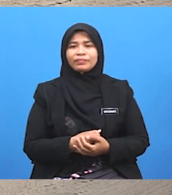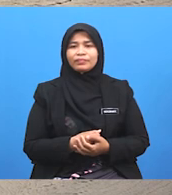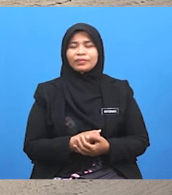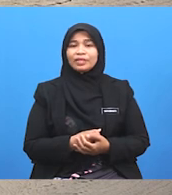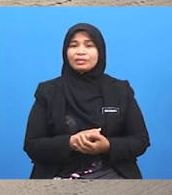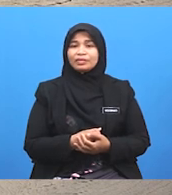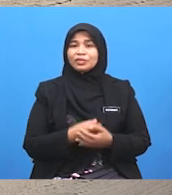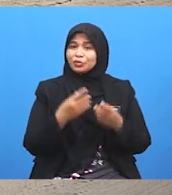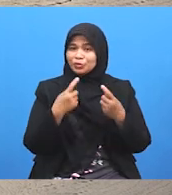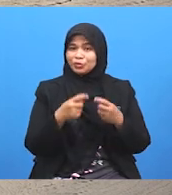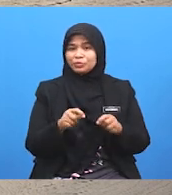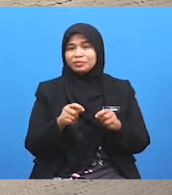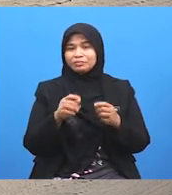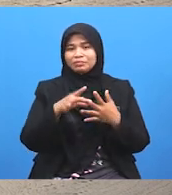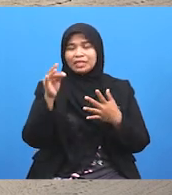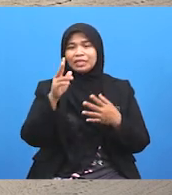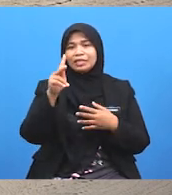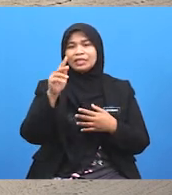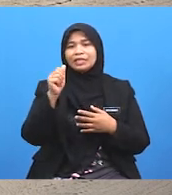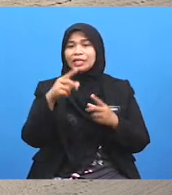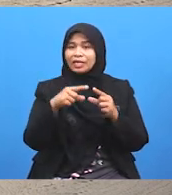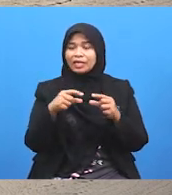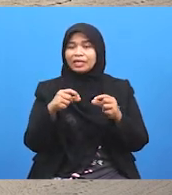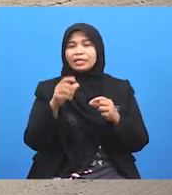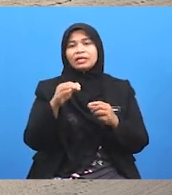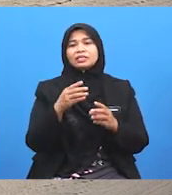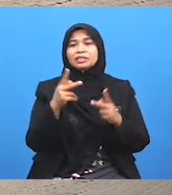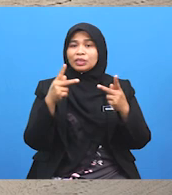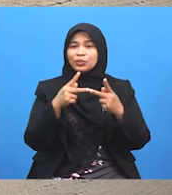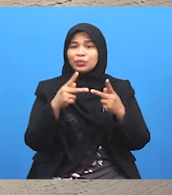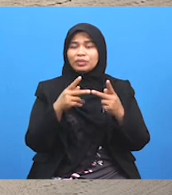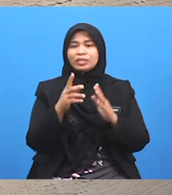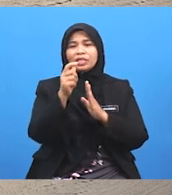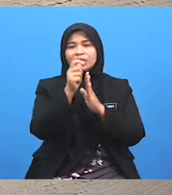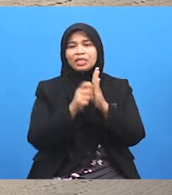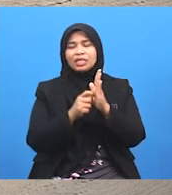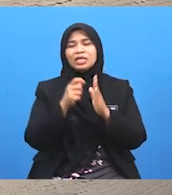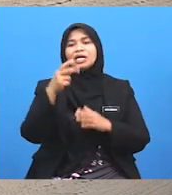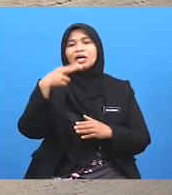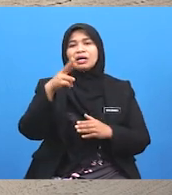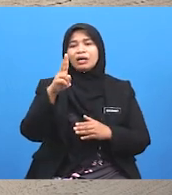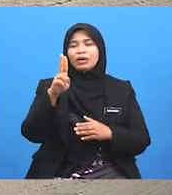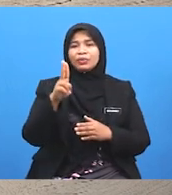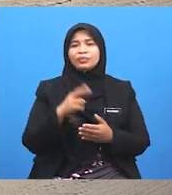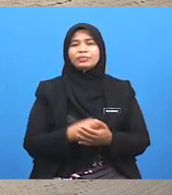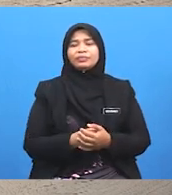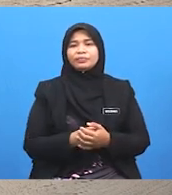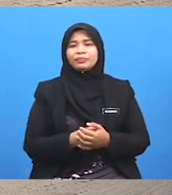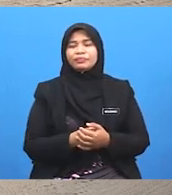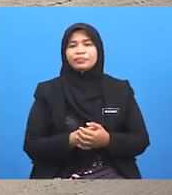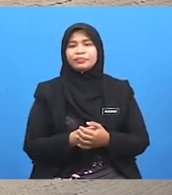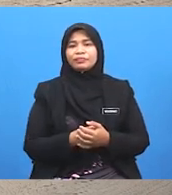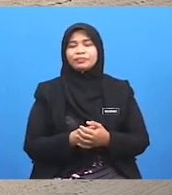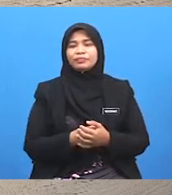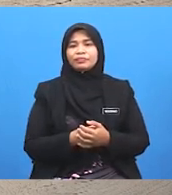Mira, cuba pilih kad yang sesuai. Saya pilih terharu, cikgu.